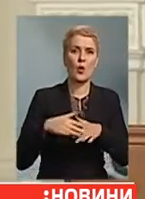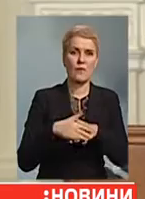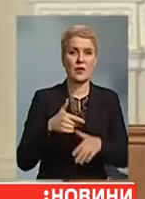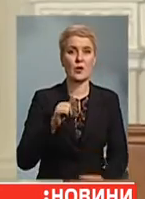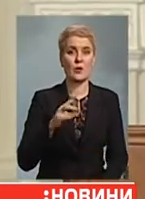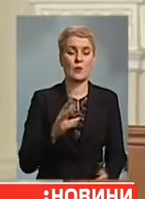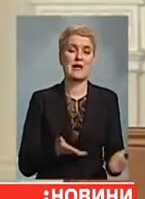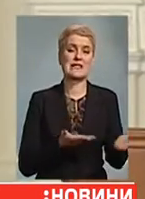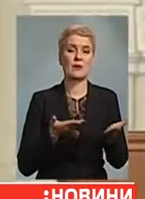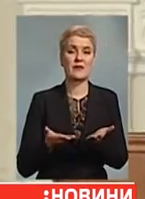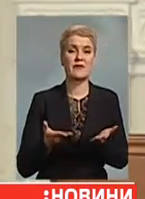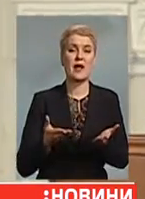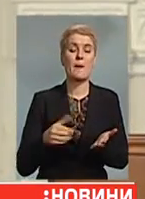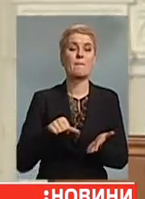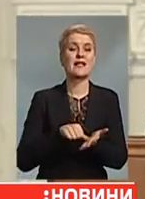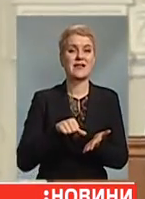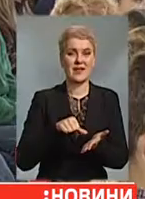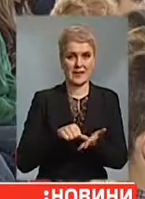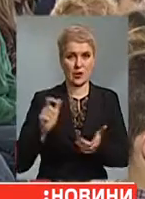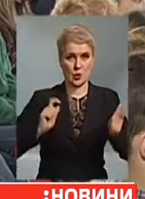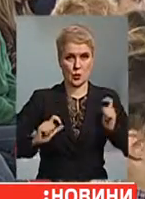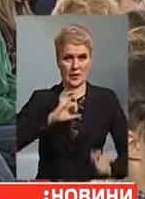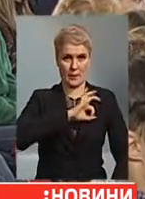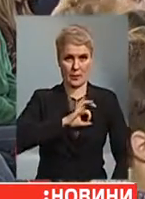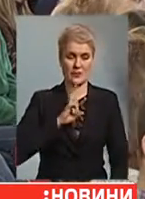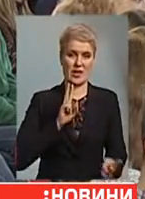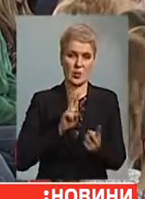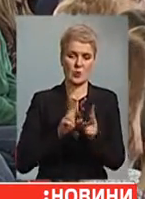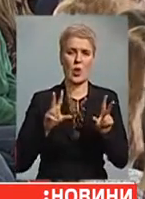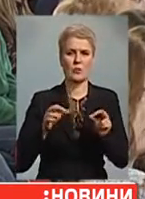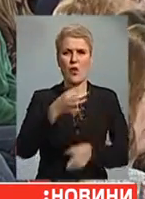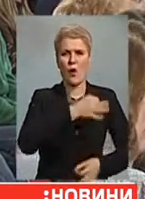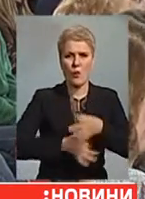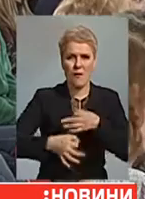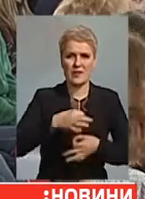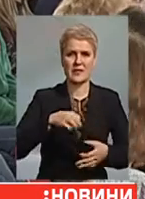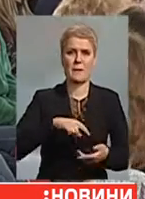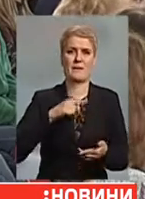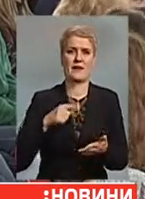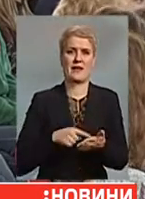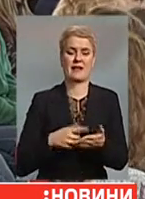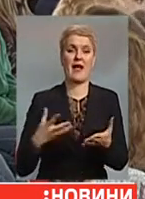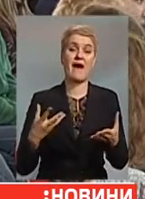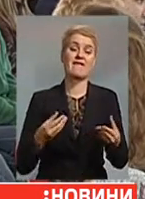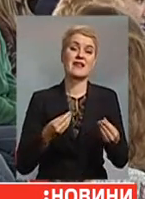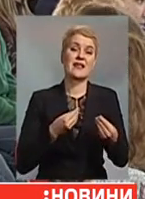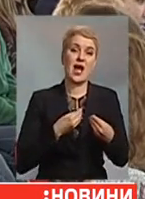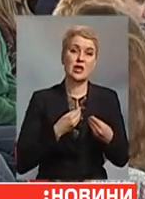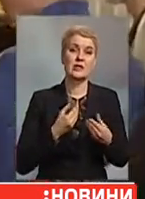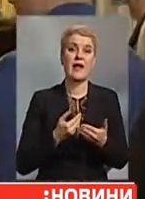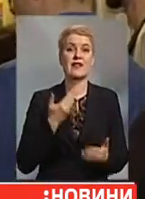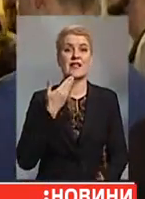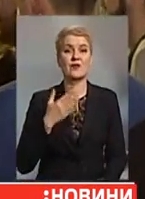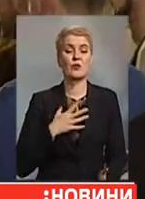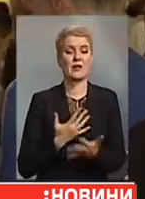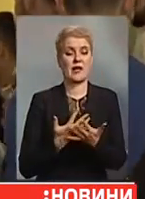Гройсман запросив представників студентської профспілки на зустріч, на якій пообіцяв ще раз детально обговорити питання. Враження від виступу прем'єра в студентів були різні.